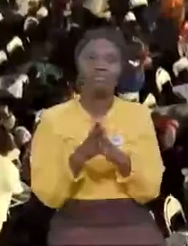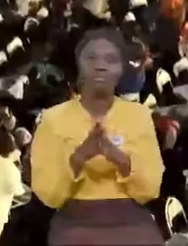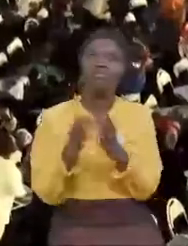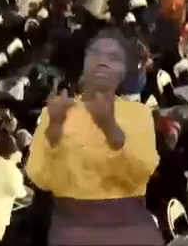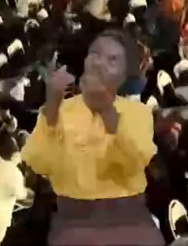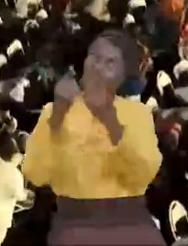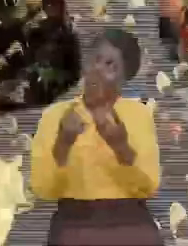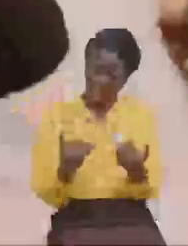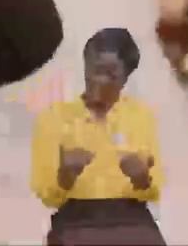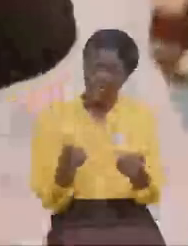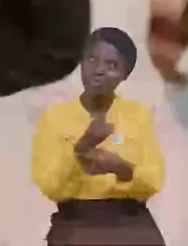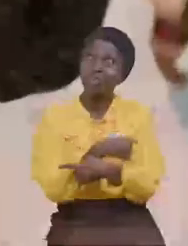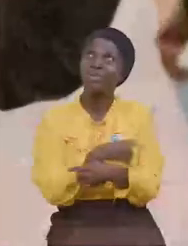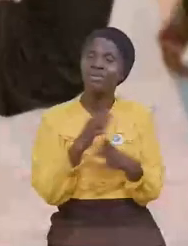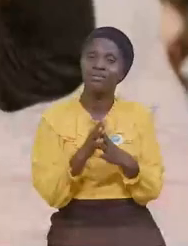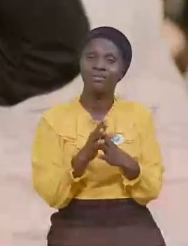Entre aujourd'hui,